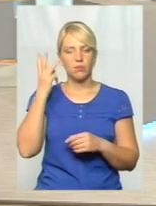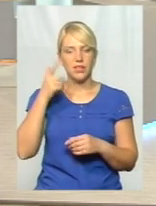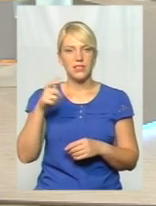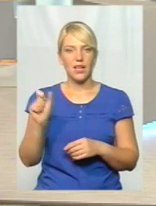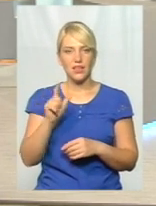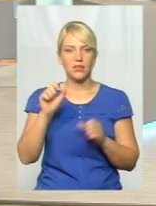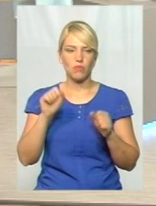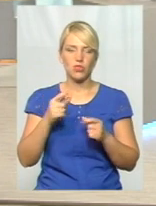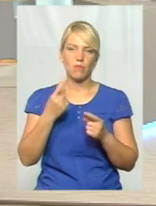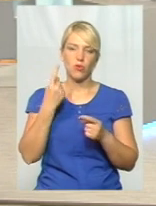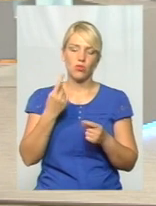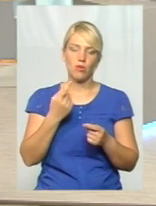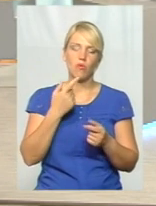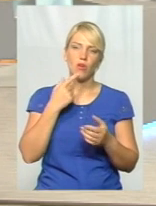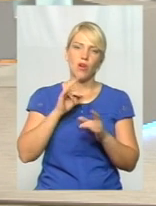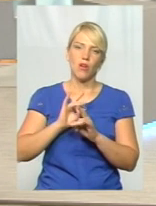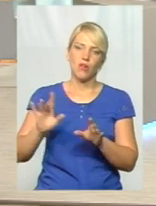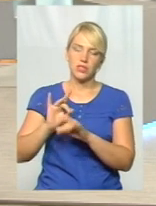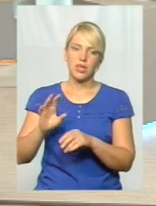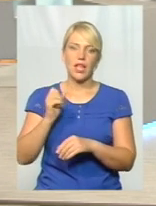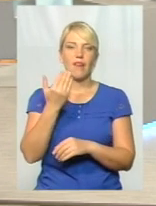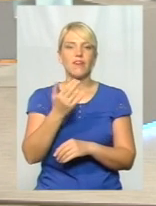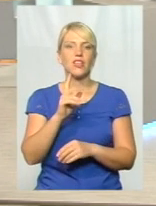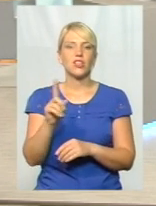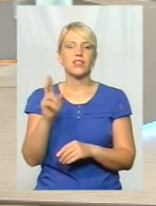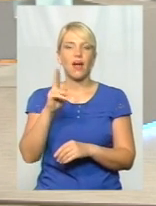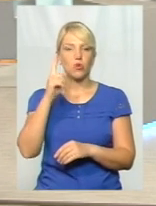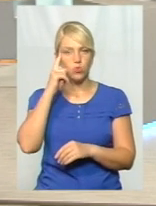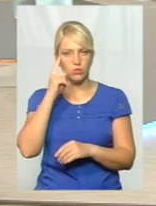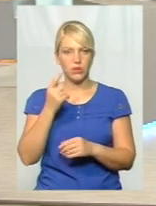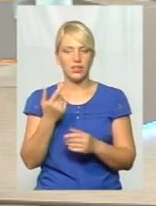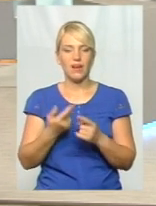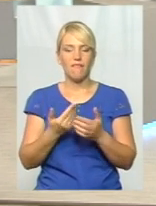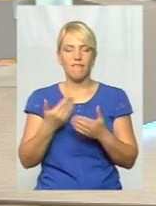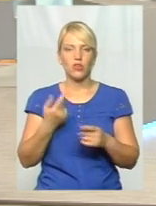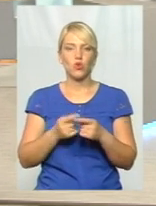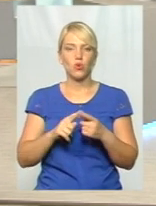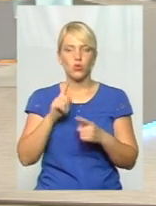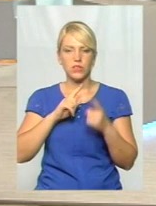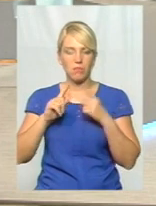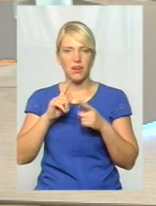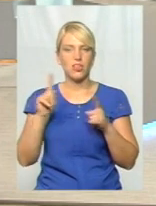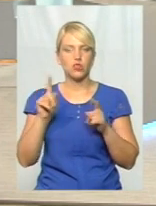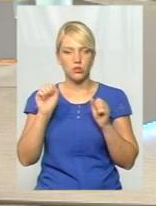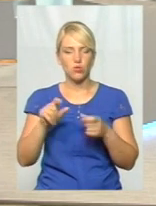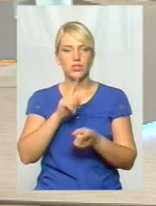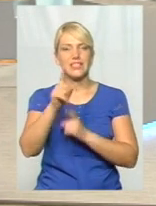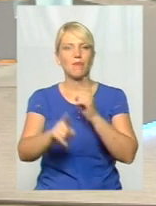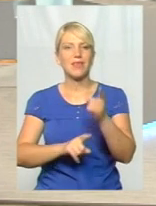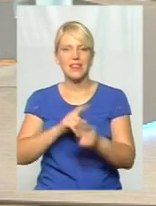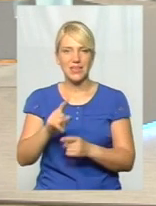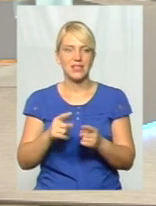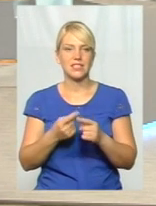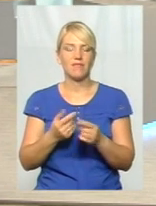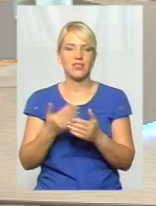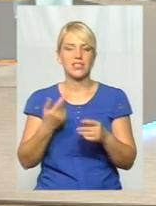може по одному трактувати і одні очікування. Як ви думаєте, від того зібрання щось кардинально може змінитися з цією постановою?